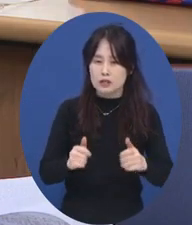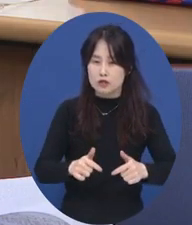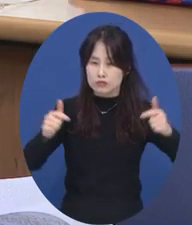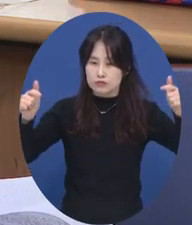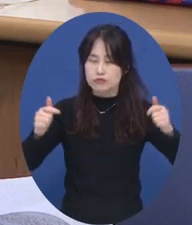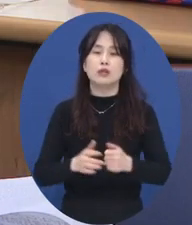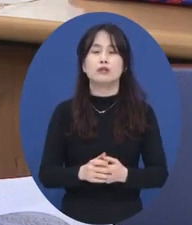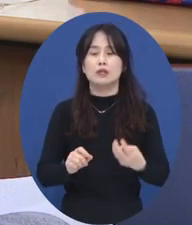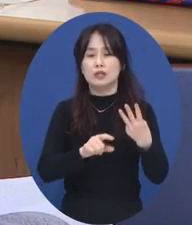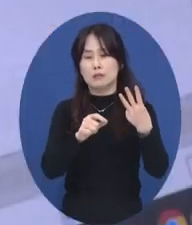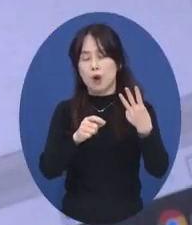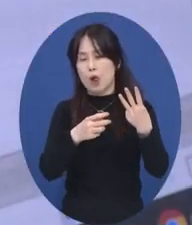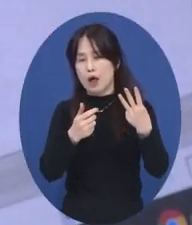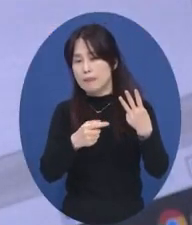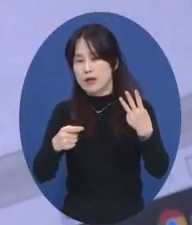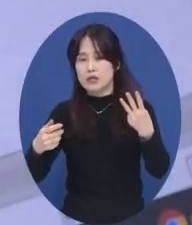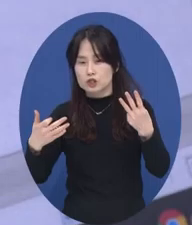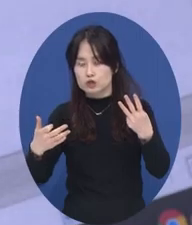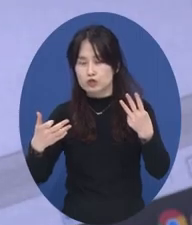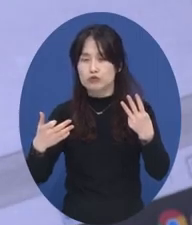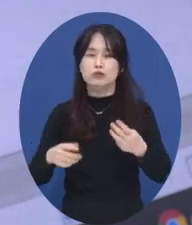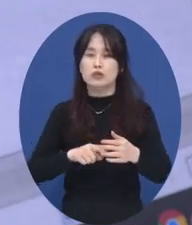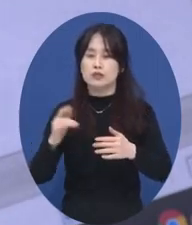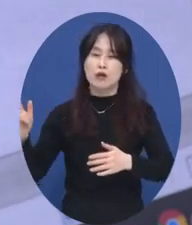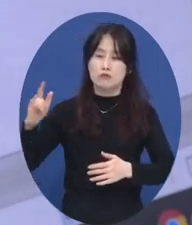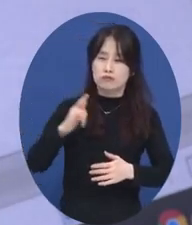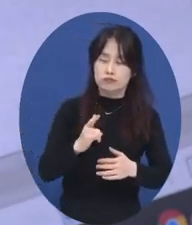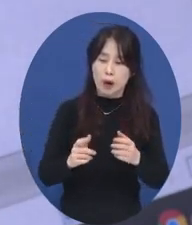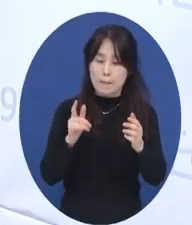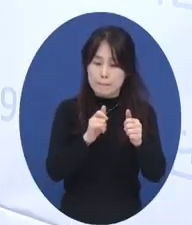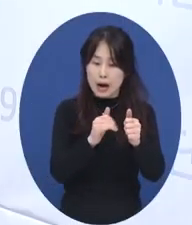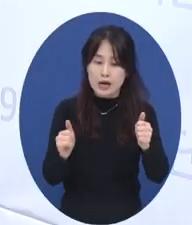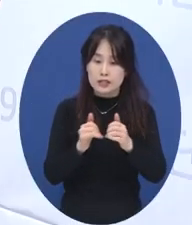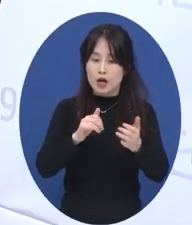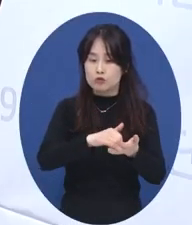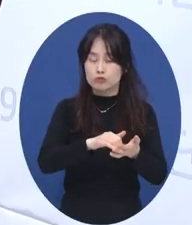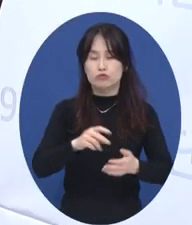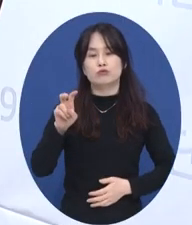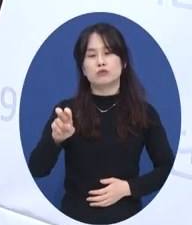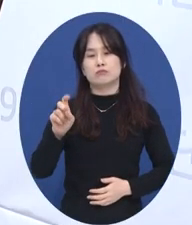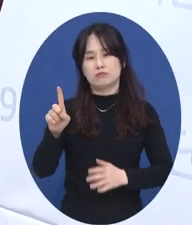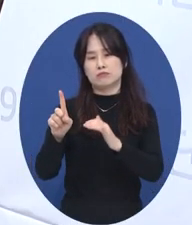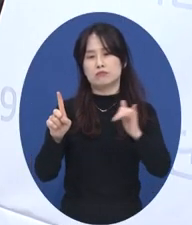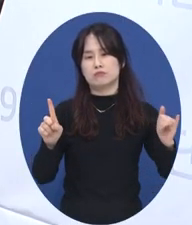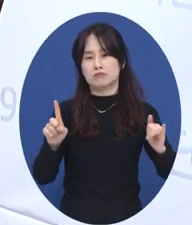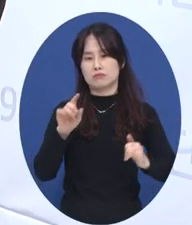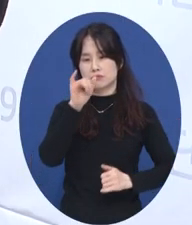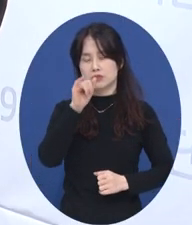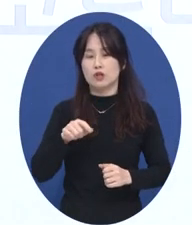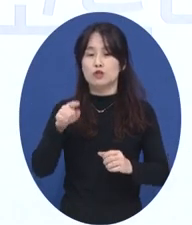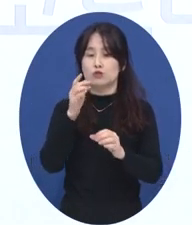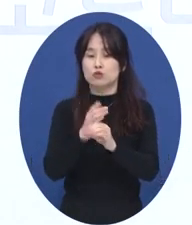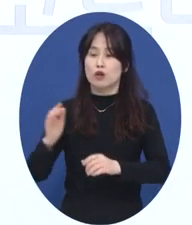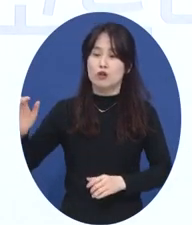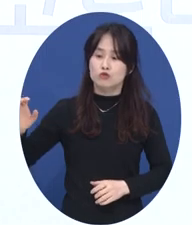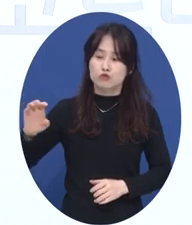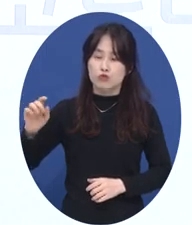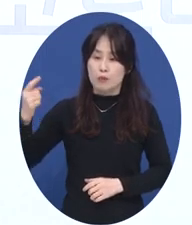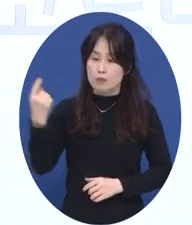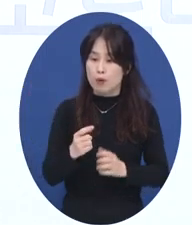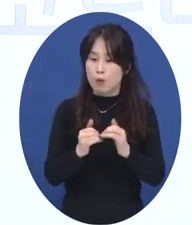지난 8일부터 19일까지 돈에 발생한 해외 유입 확진 환자는 총 21명 입니다 그중